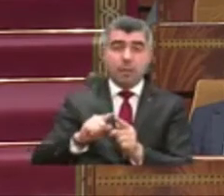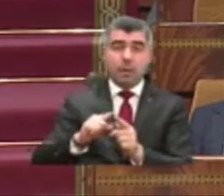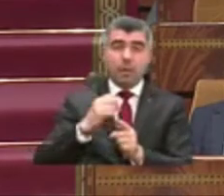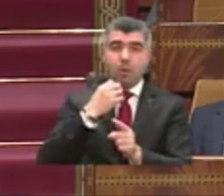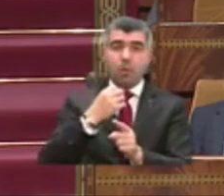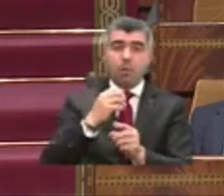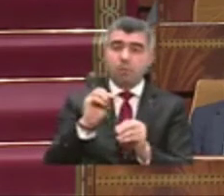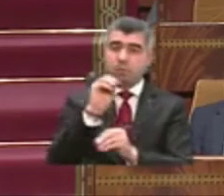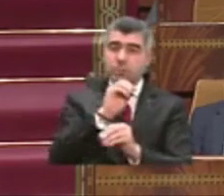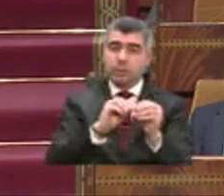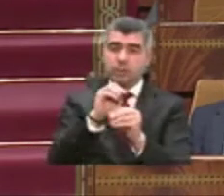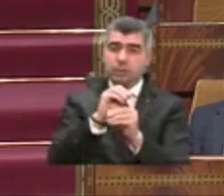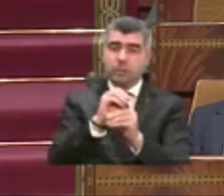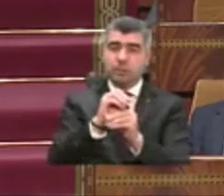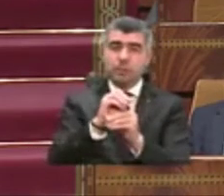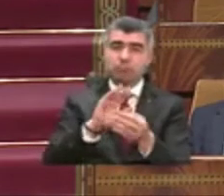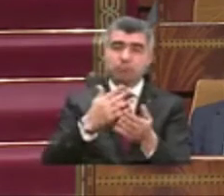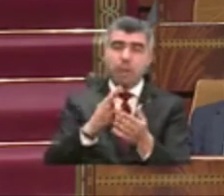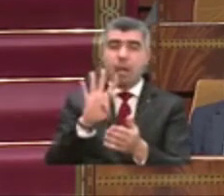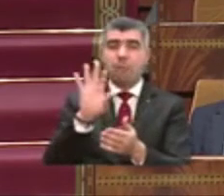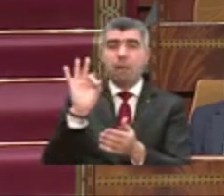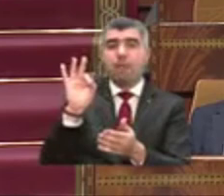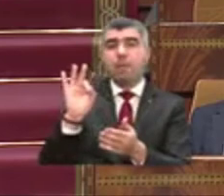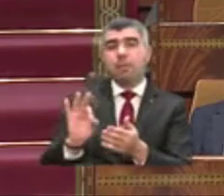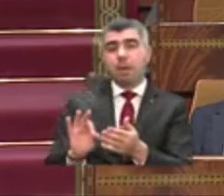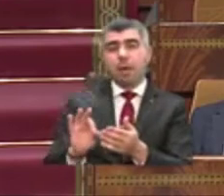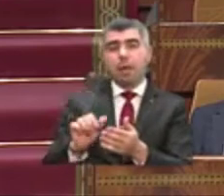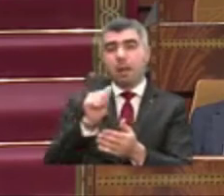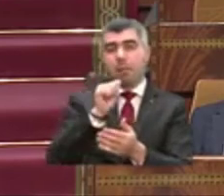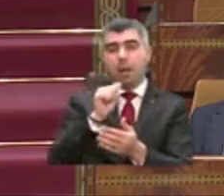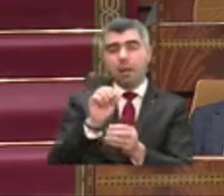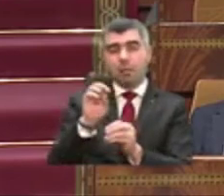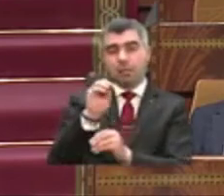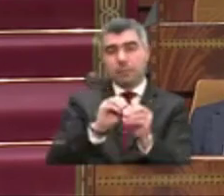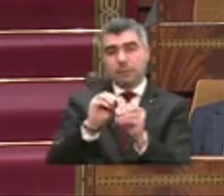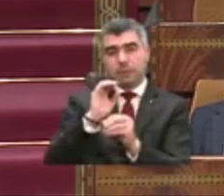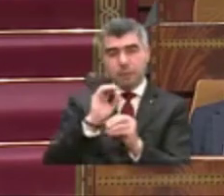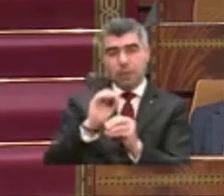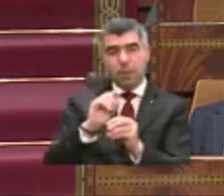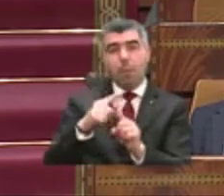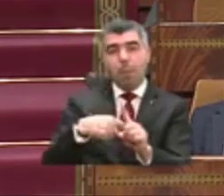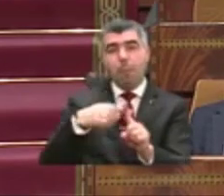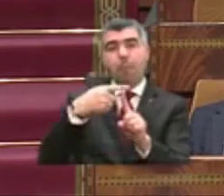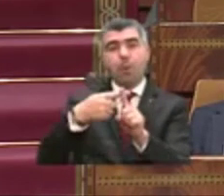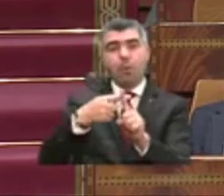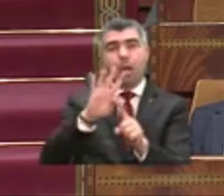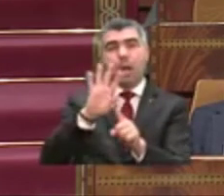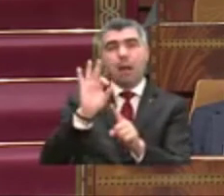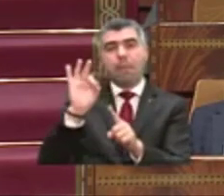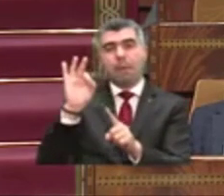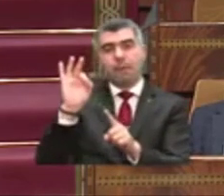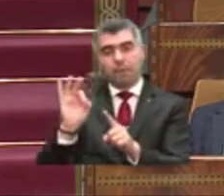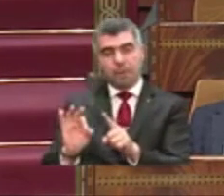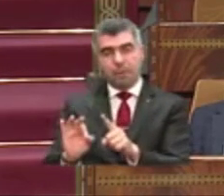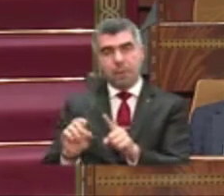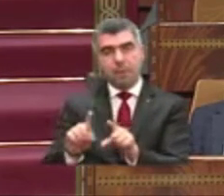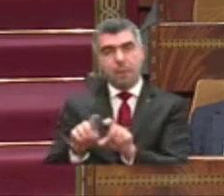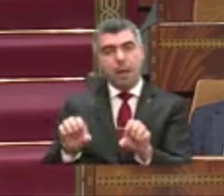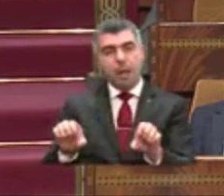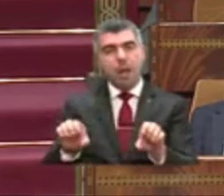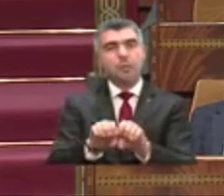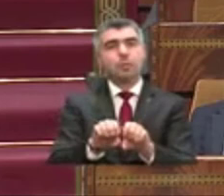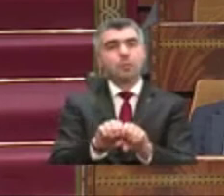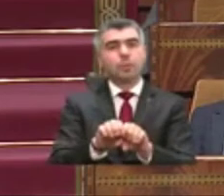ديال الحاليه فيها واحد العجز ديال 40%، اضيف الى ذلك واحد 40% اخرى كتضيع في القنوات ديال ايصال